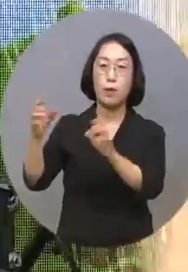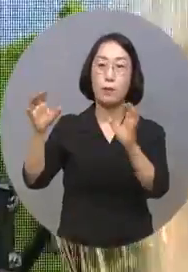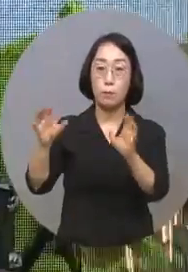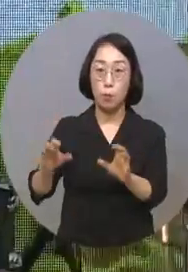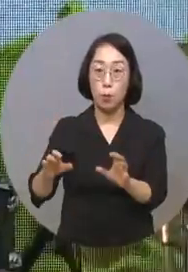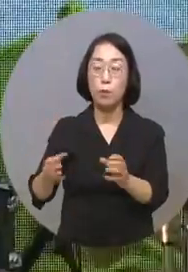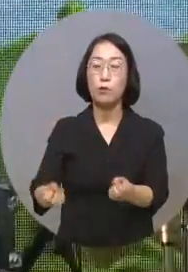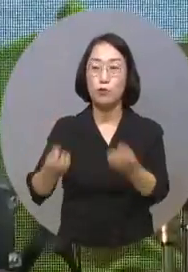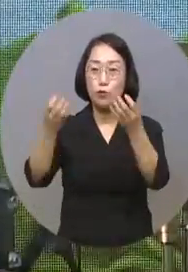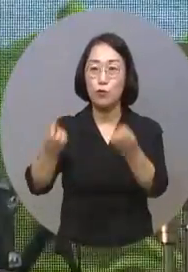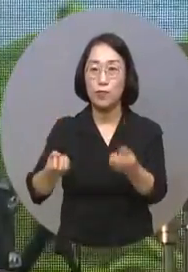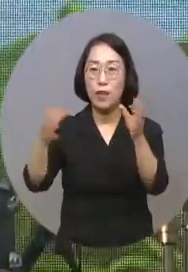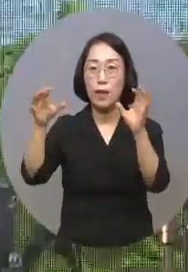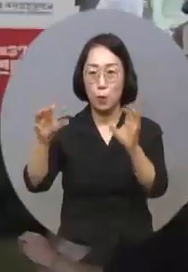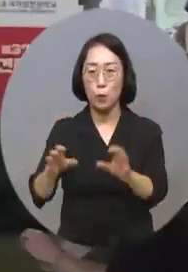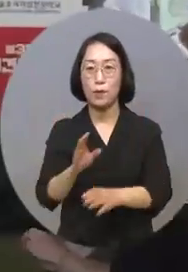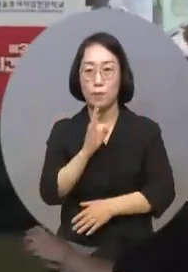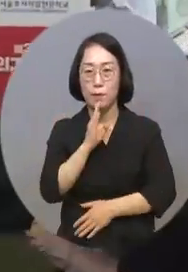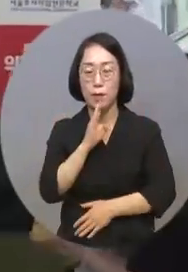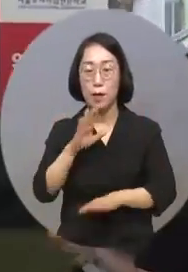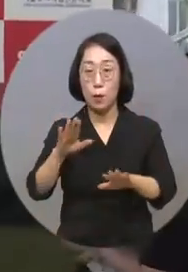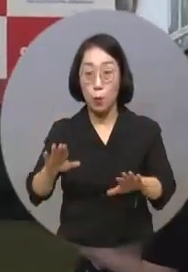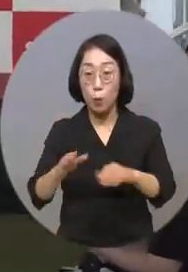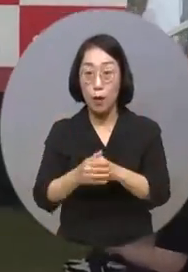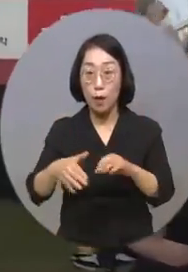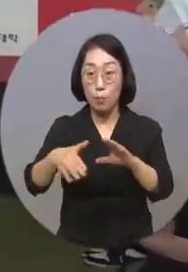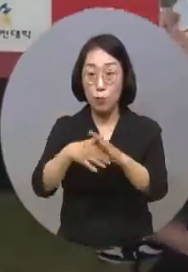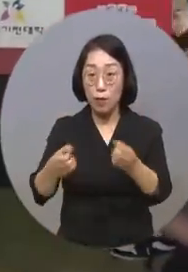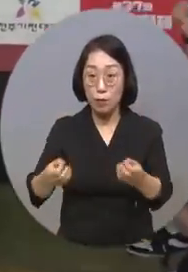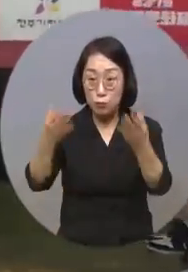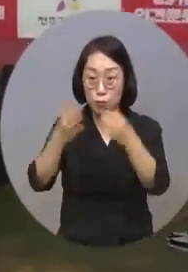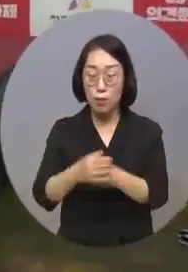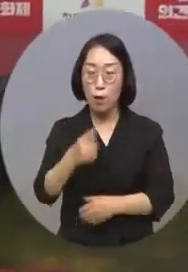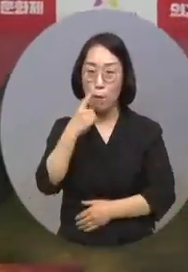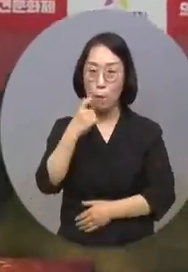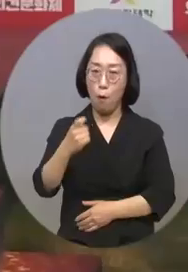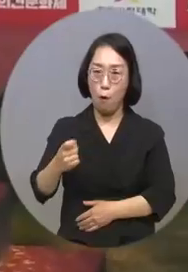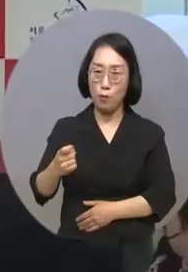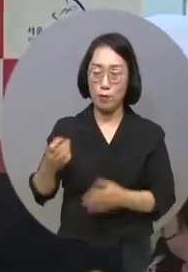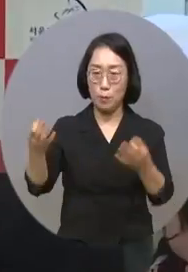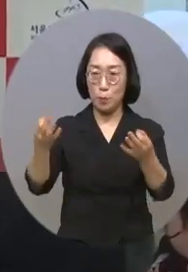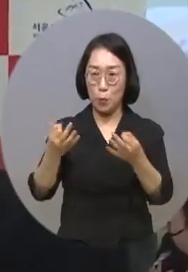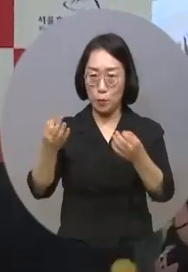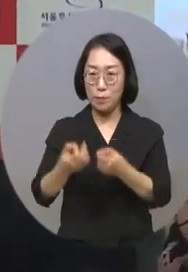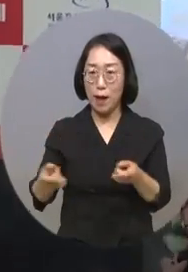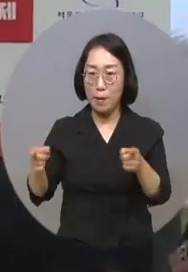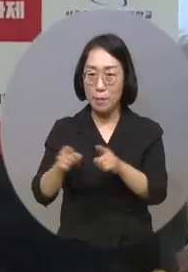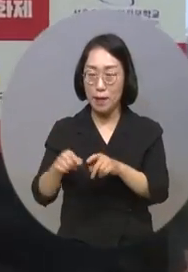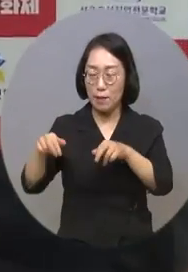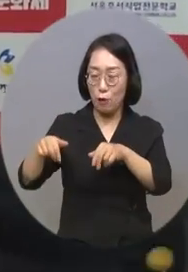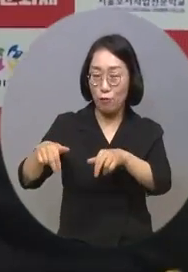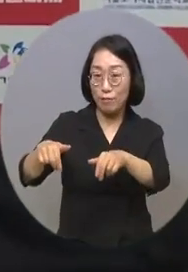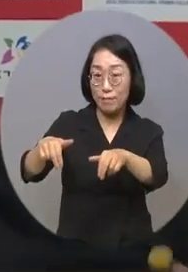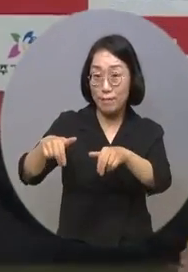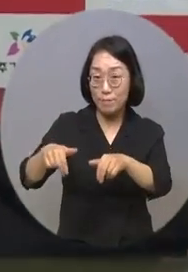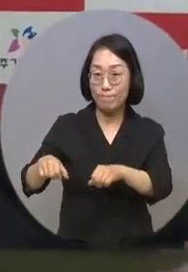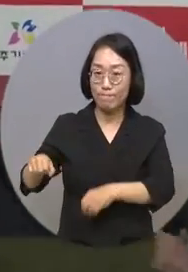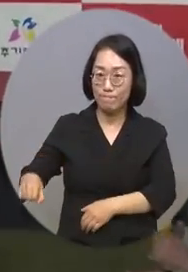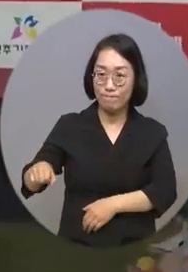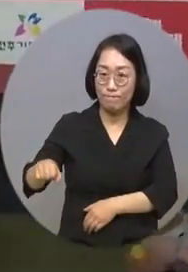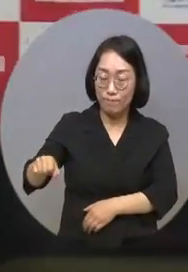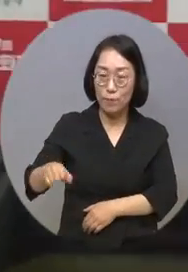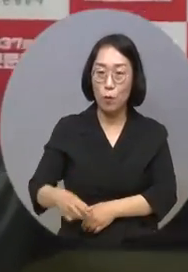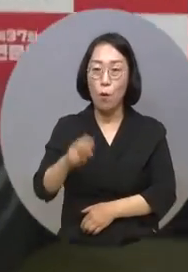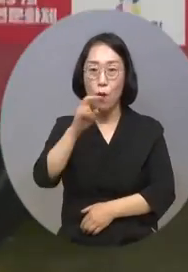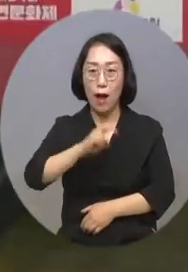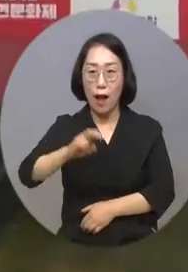반려동물 축제의 장입니다. 올해 의견문화제에는 멋과 개성을 뽐낼 수 있는 반려동물 패션쇼와 유명